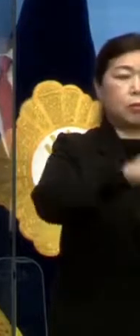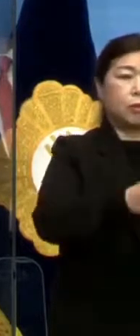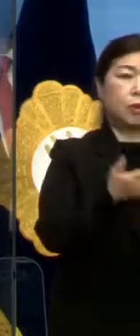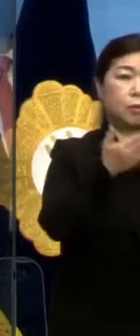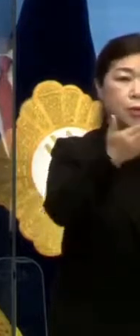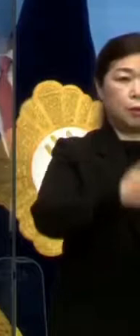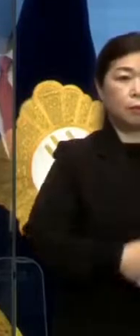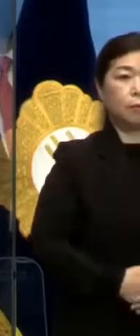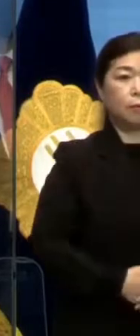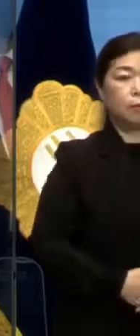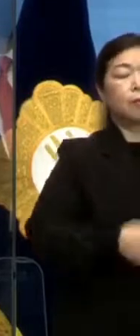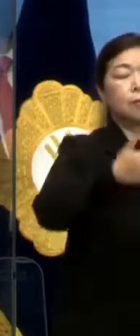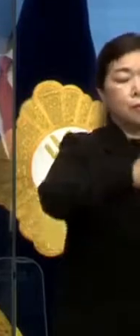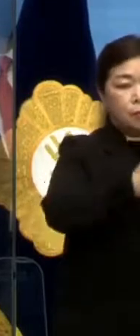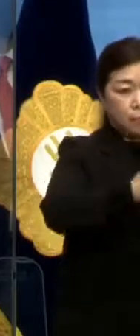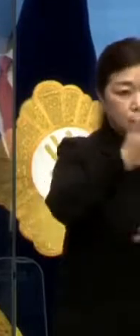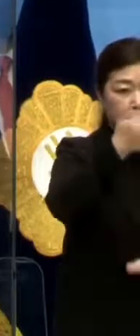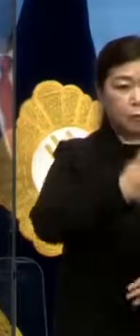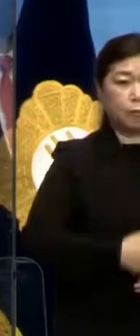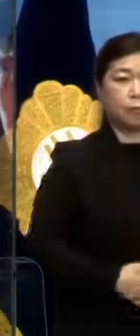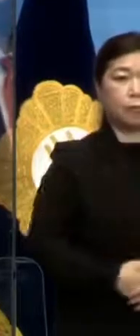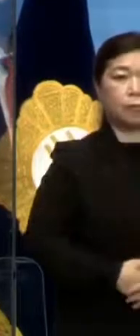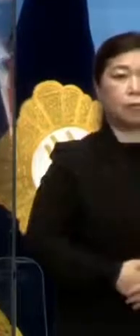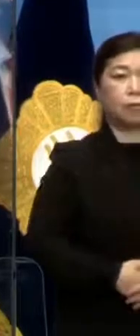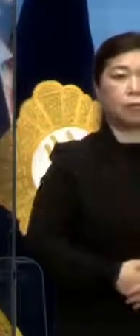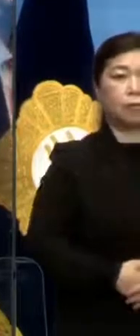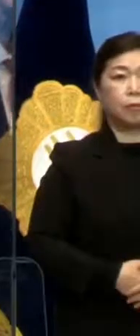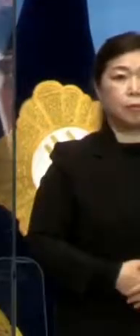촉구합니다. 감사합니다.